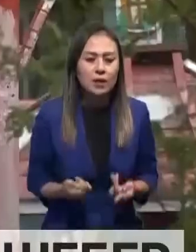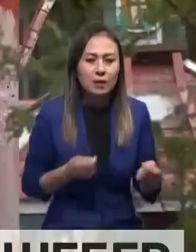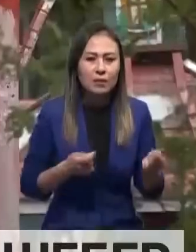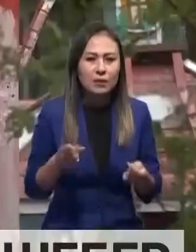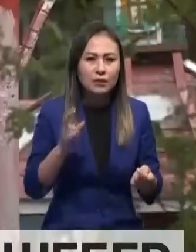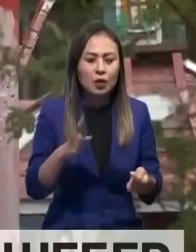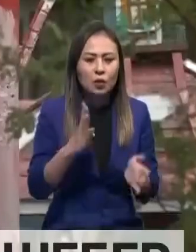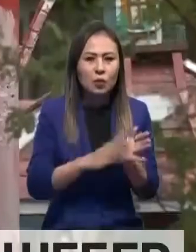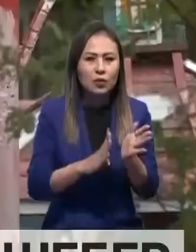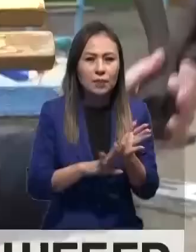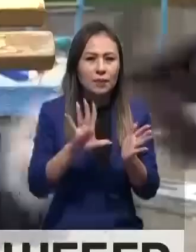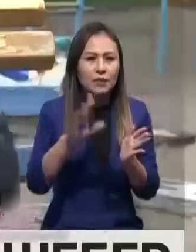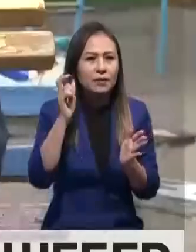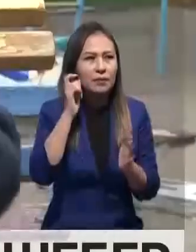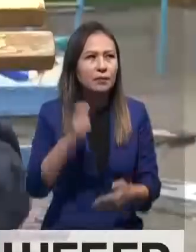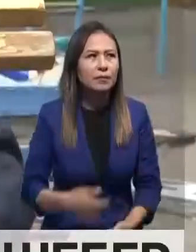Қазір 95-те.